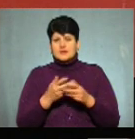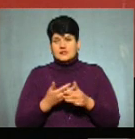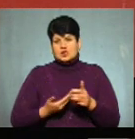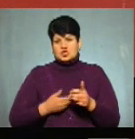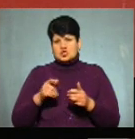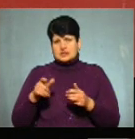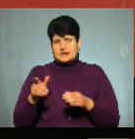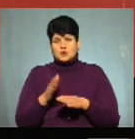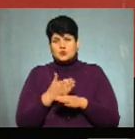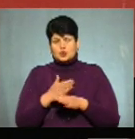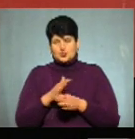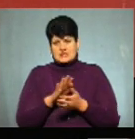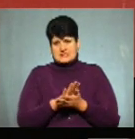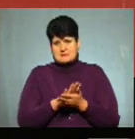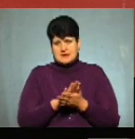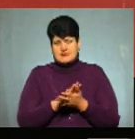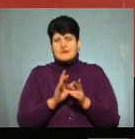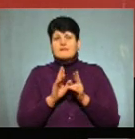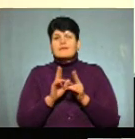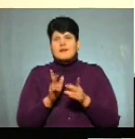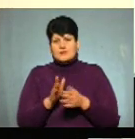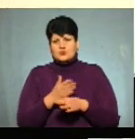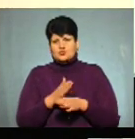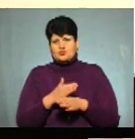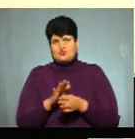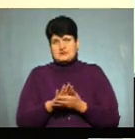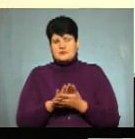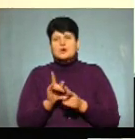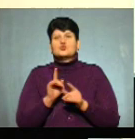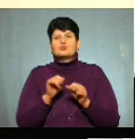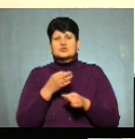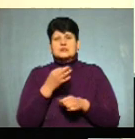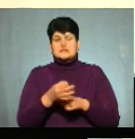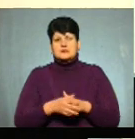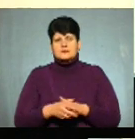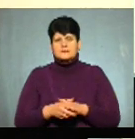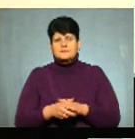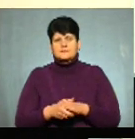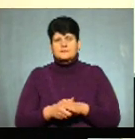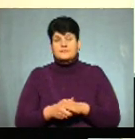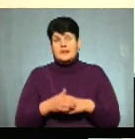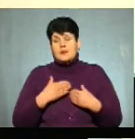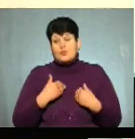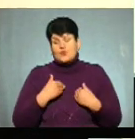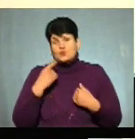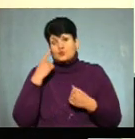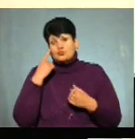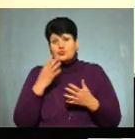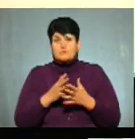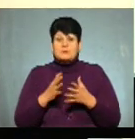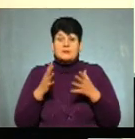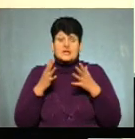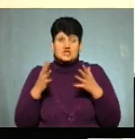таки сортує сміття, чи як сортується сміття, що можна сказати? Ну, на мою думку, більшість все ж